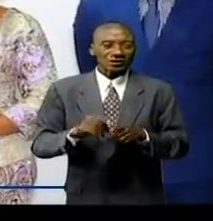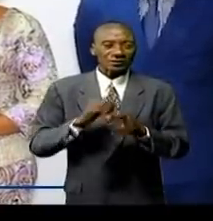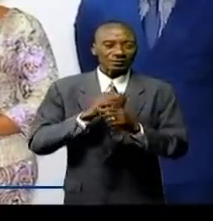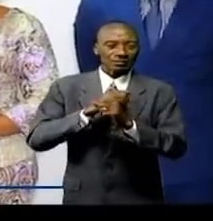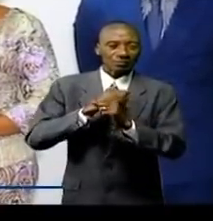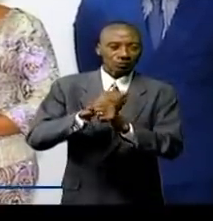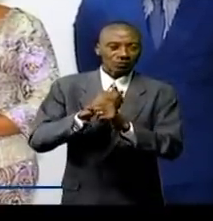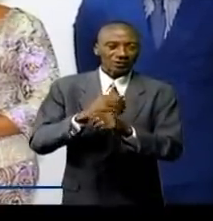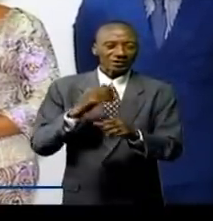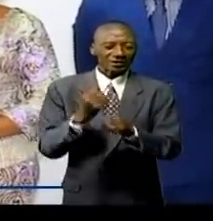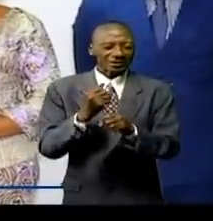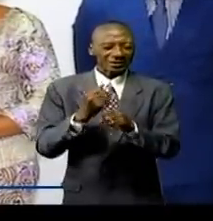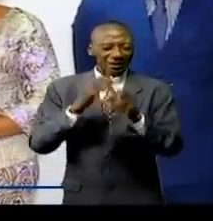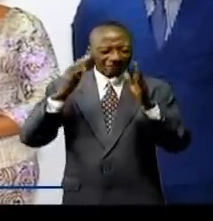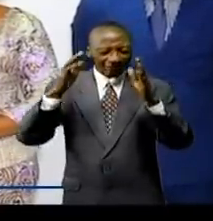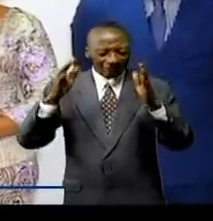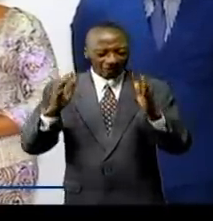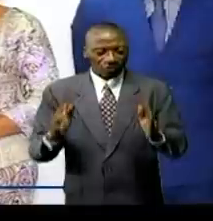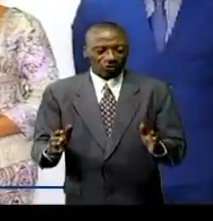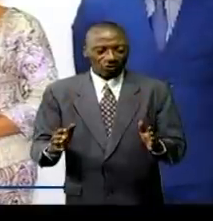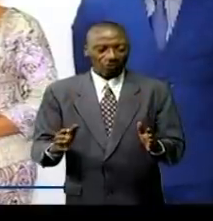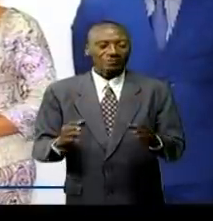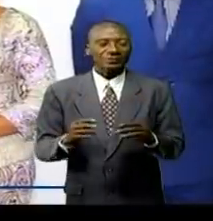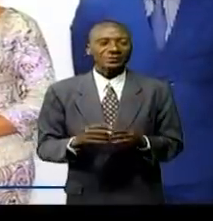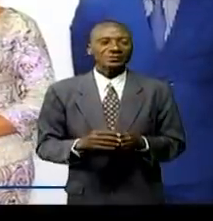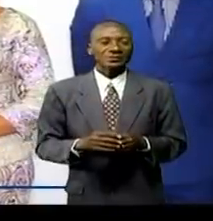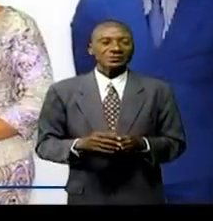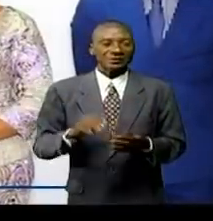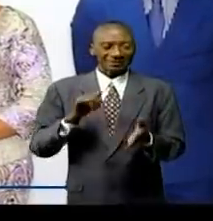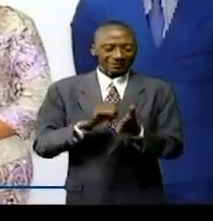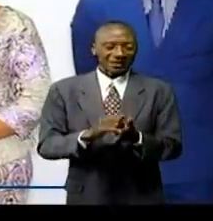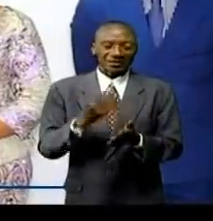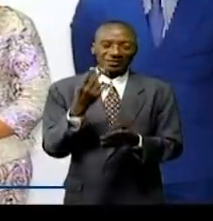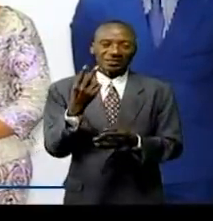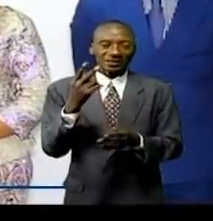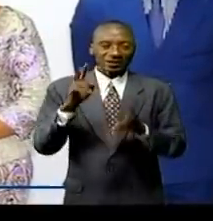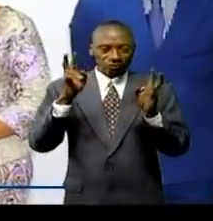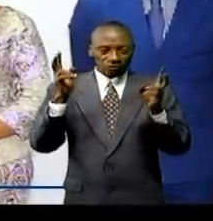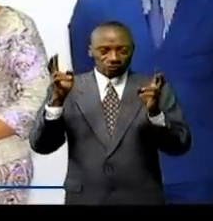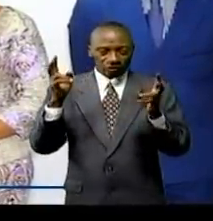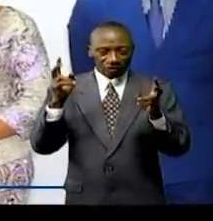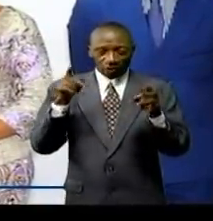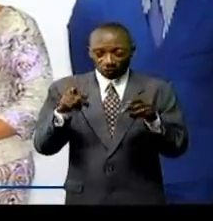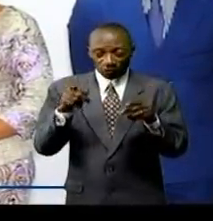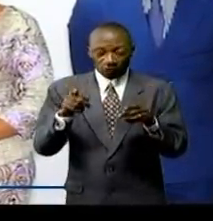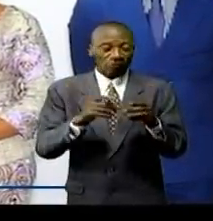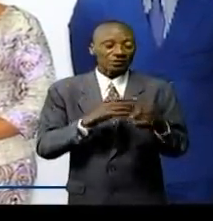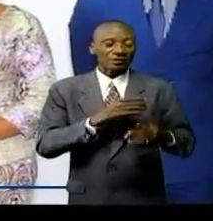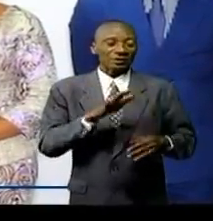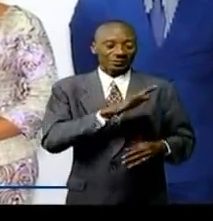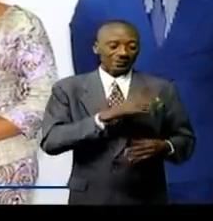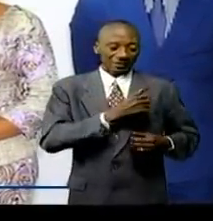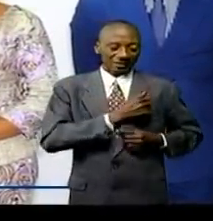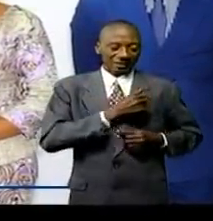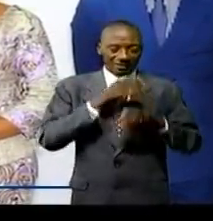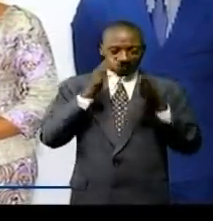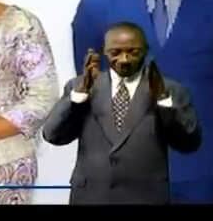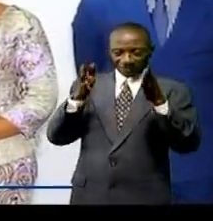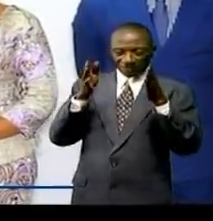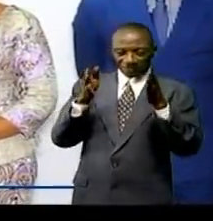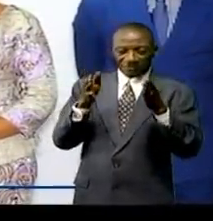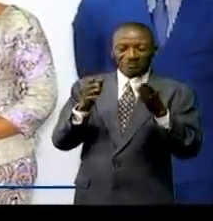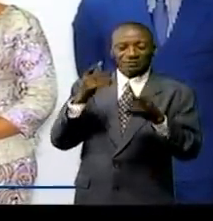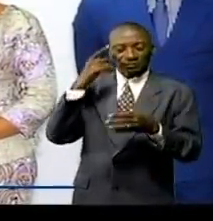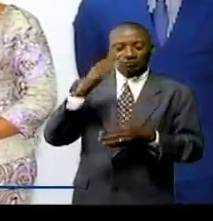deux thèmes qui interpellent directement le Canada. Et donc, la question de l'emploi pour les femmes est